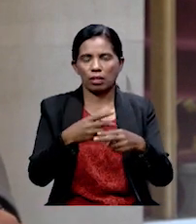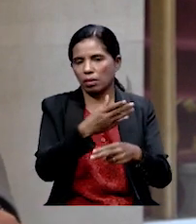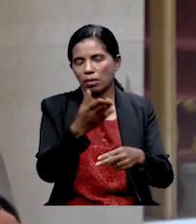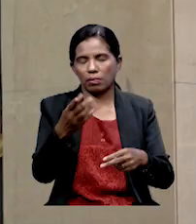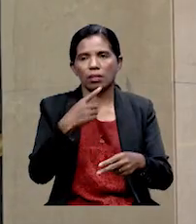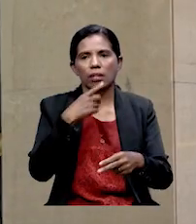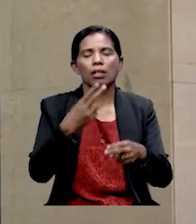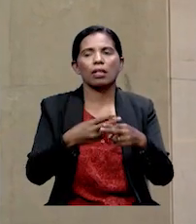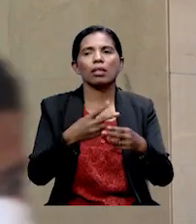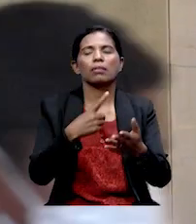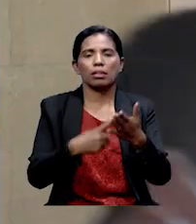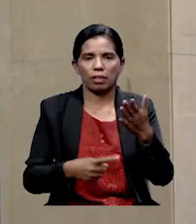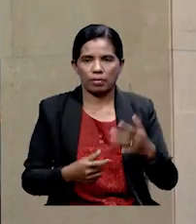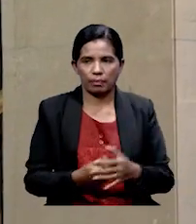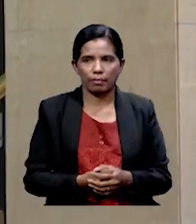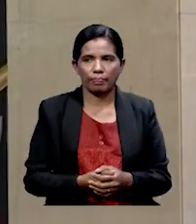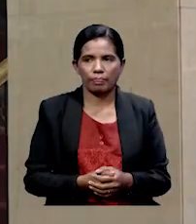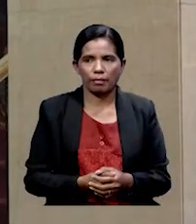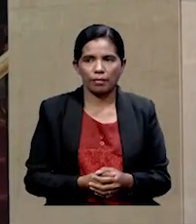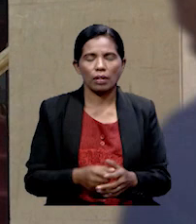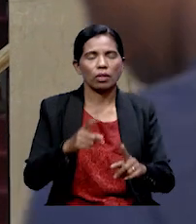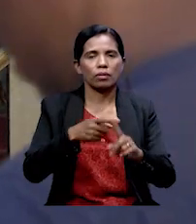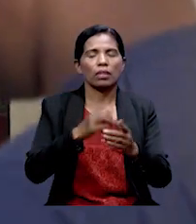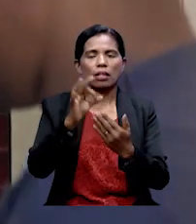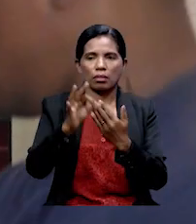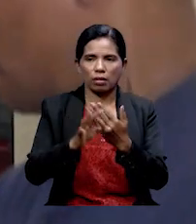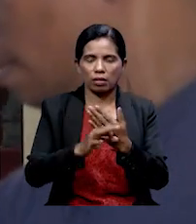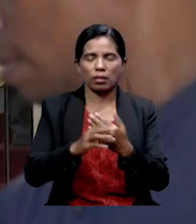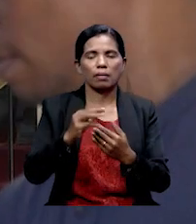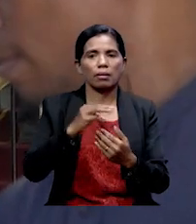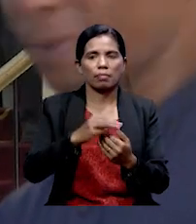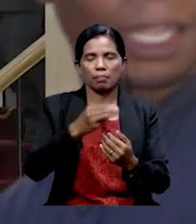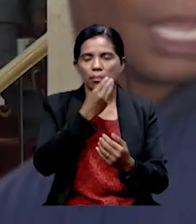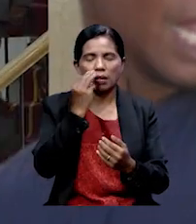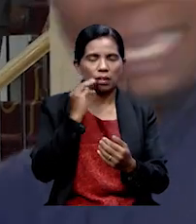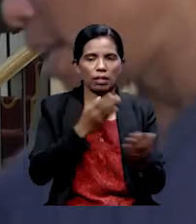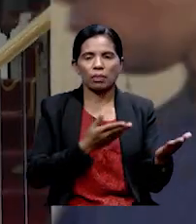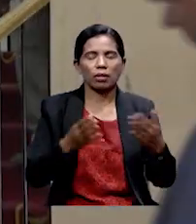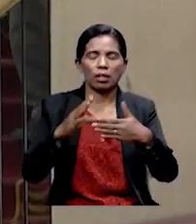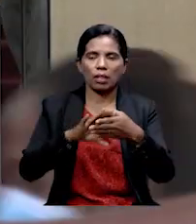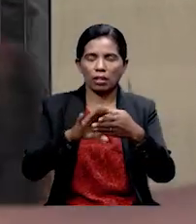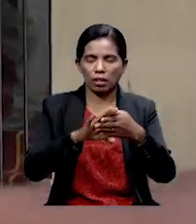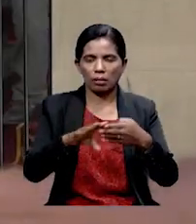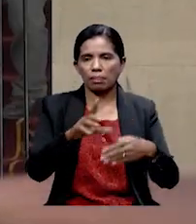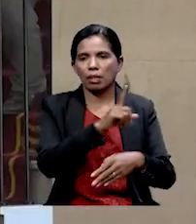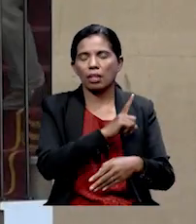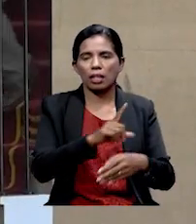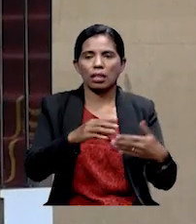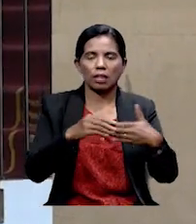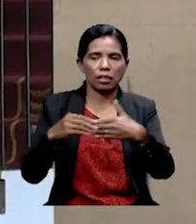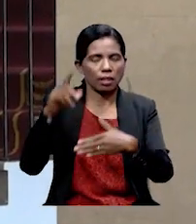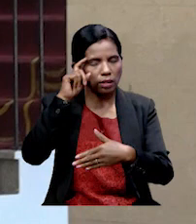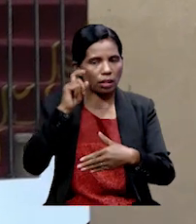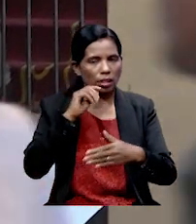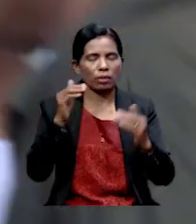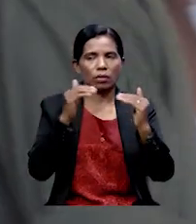yang fakta masa iya bulan April liuba, honi ni inisiatif rasik Mari alkatiri haruka karta ba lider nasional kaira lasanana Guzmang, hodi halo dialogu,